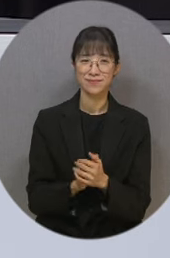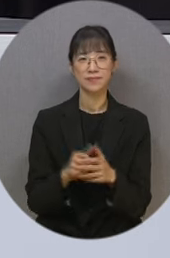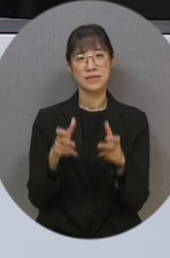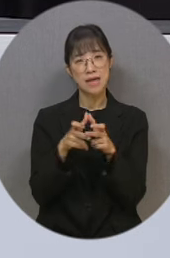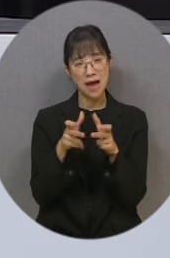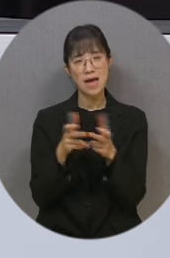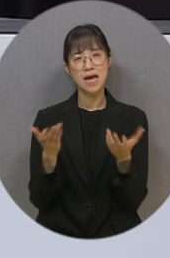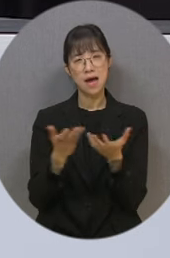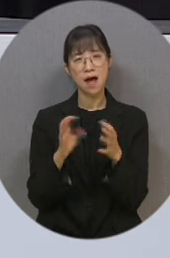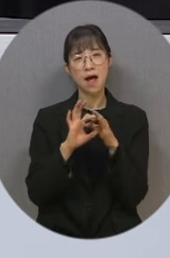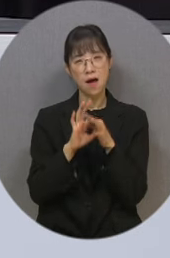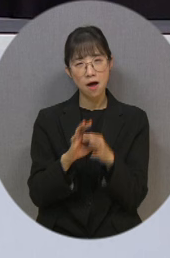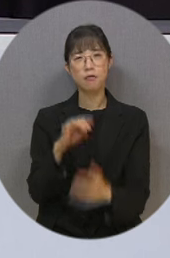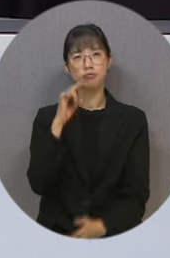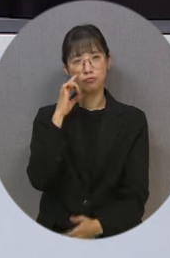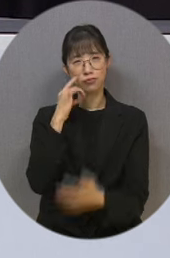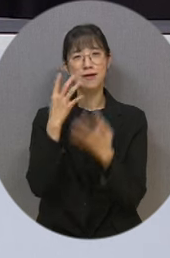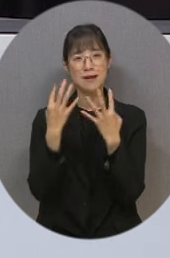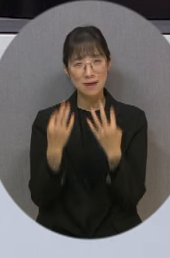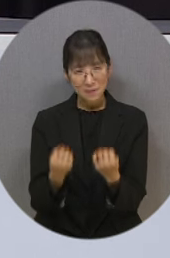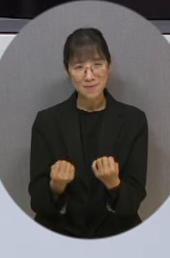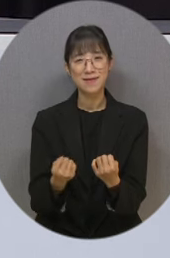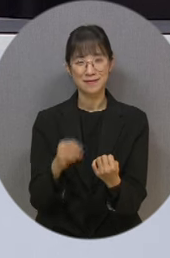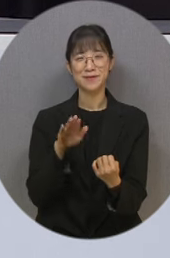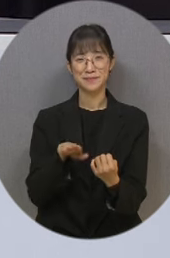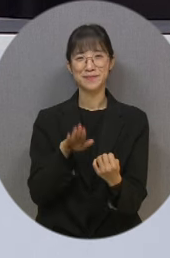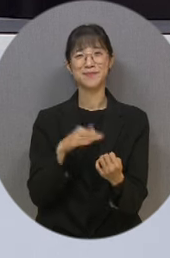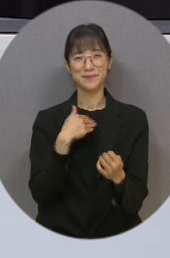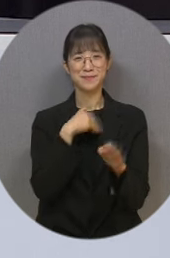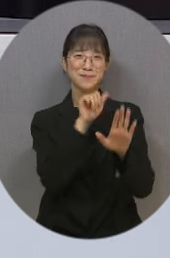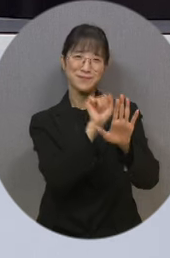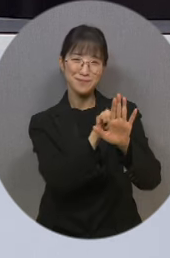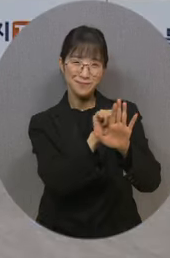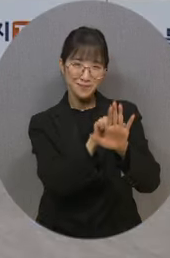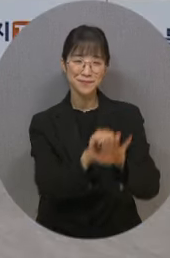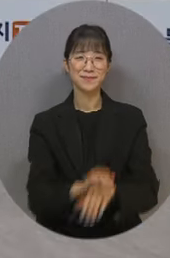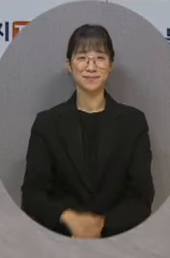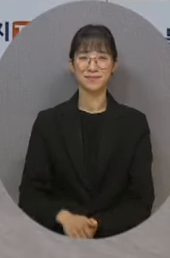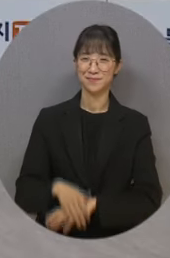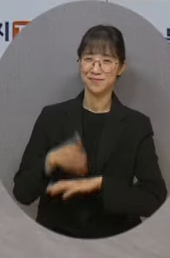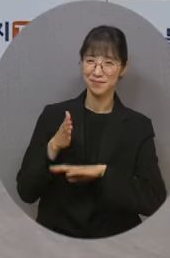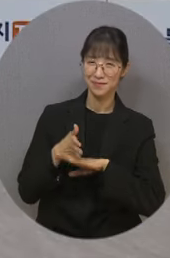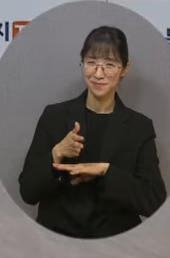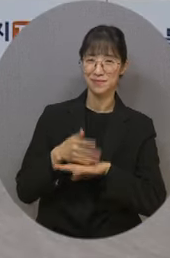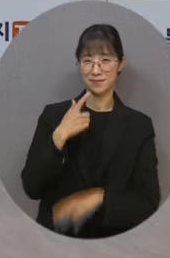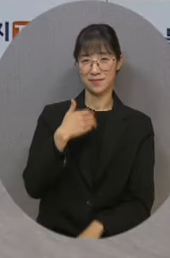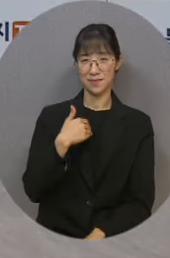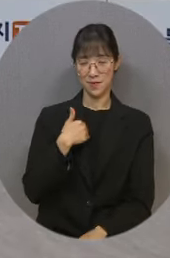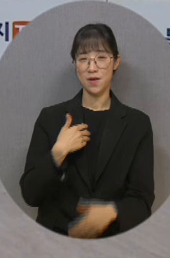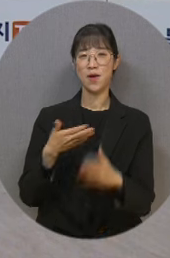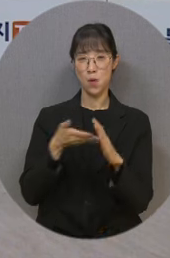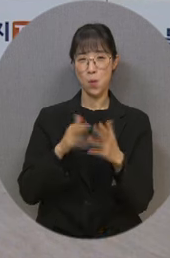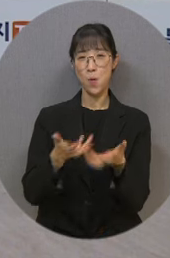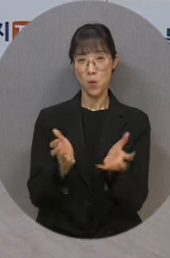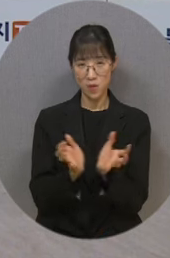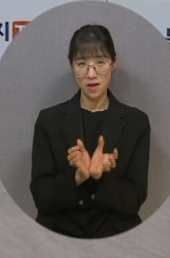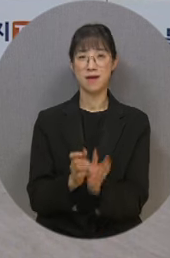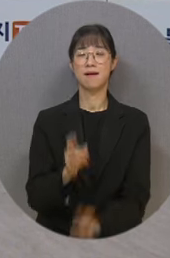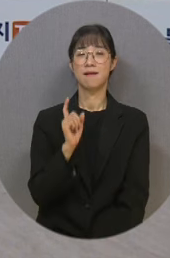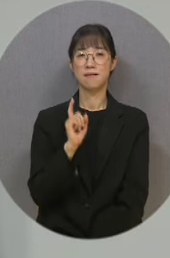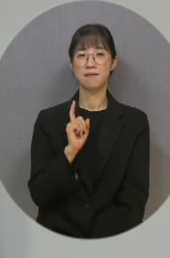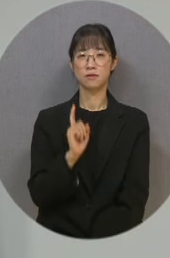대해 궁금한 점이 많아 신문고를 이렇게 두드렸습니다네 감사합니다 저희 한국 장애인 고용